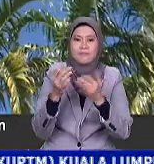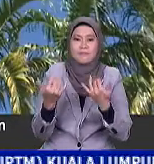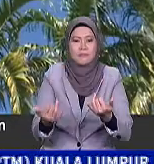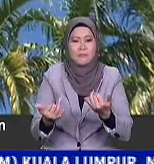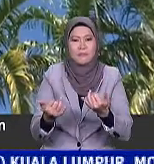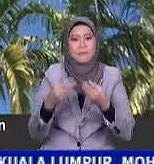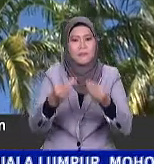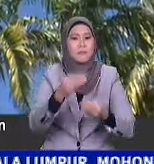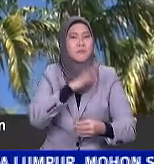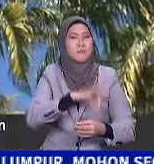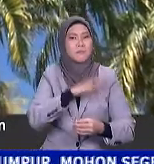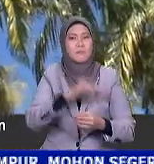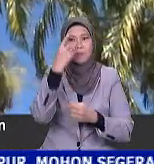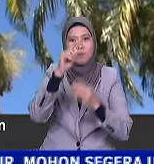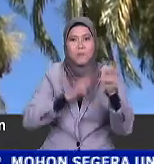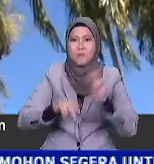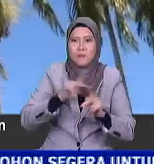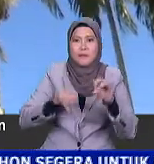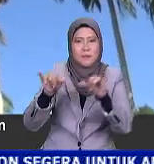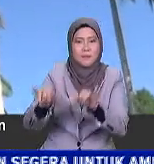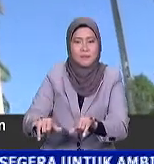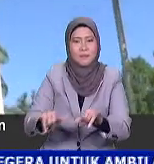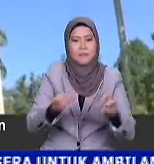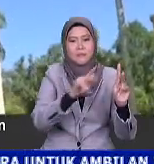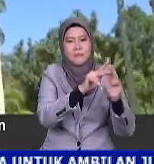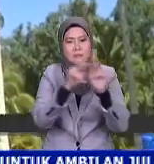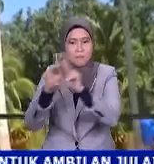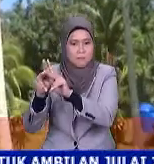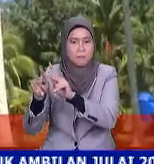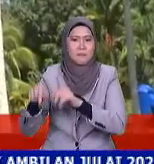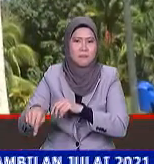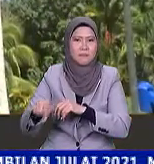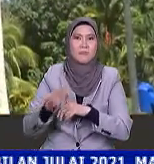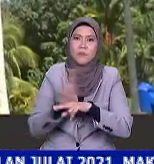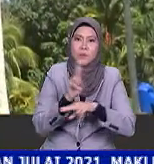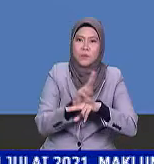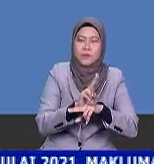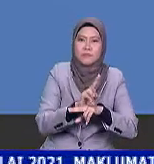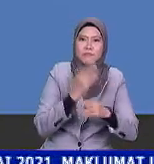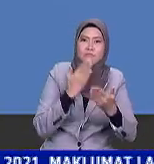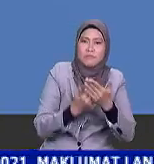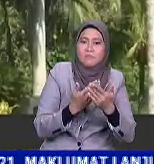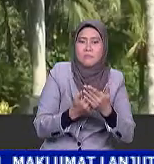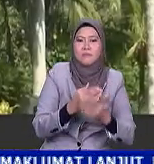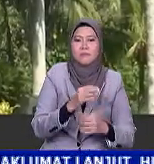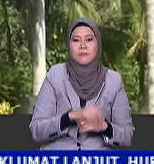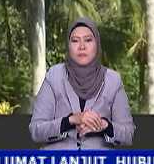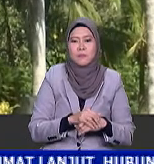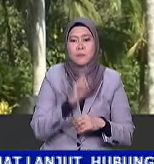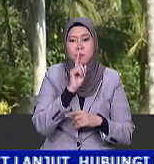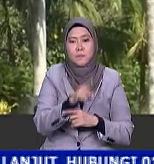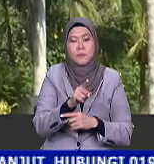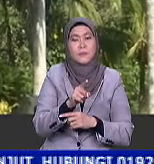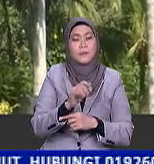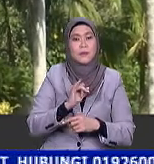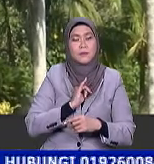very beneficial for pupils who are living in the urban areas, provided that they are used correctly. However, I must stress that